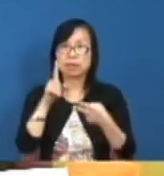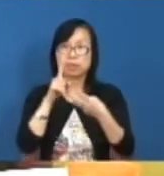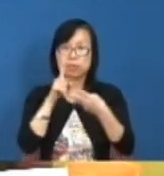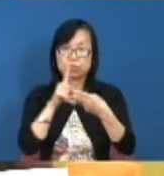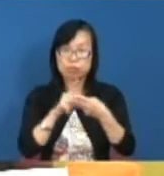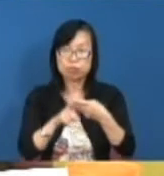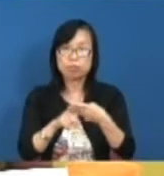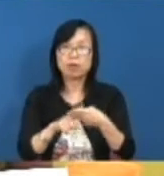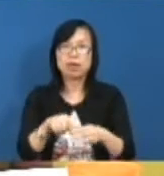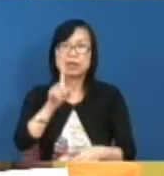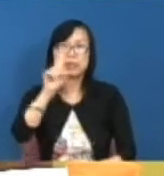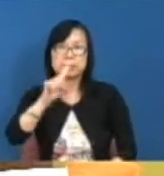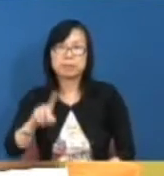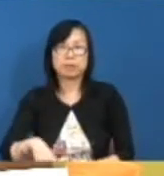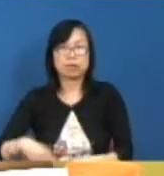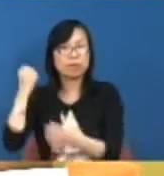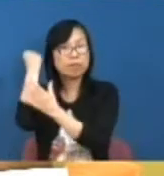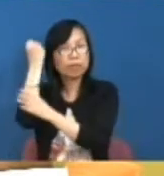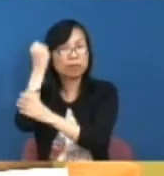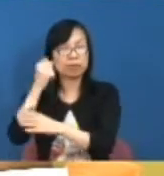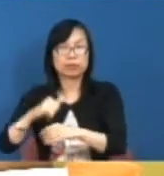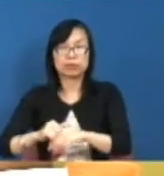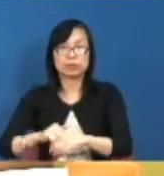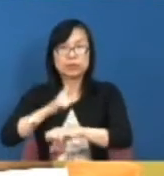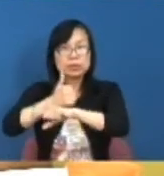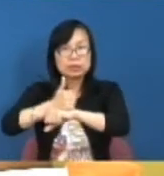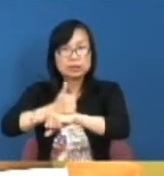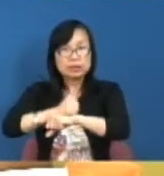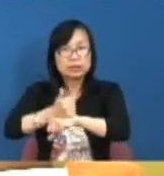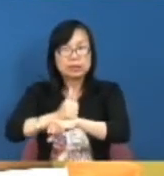點樣樣去反對嗰個機制啊嘛？